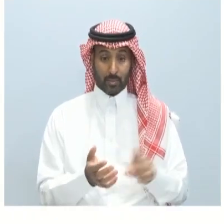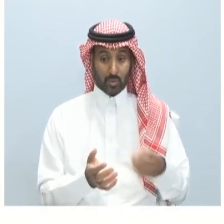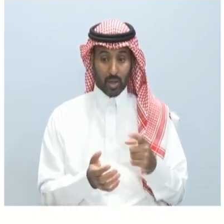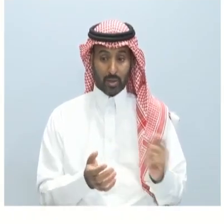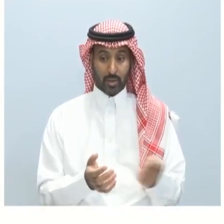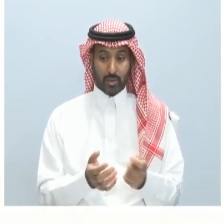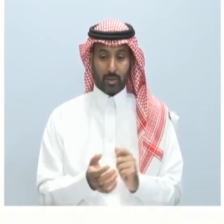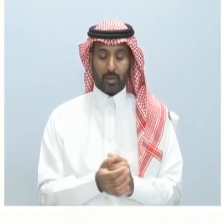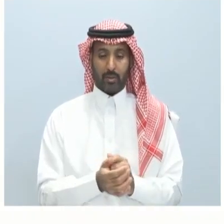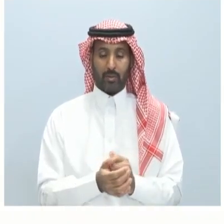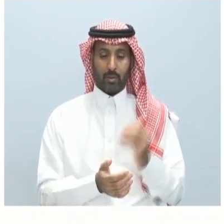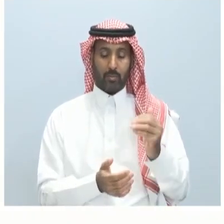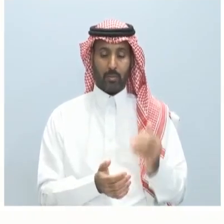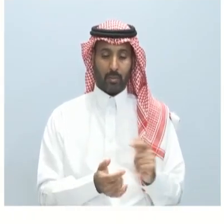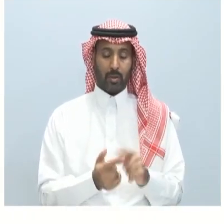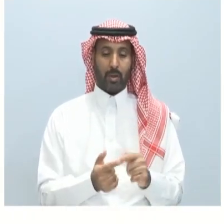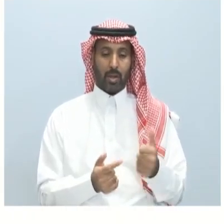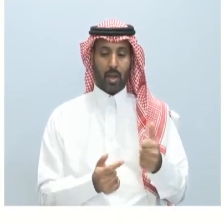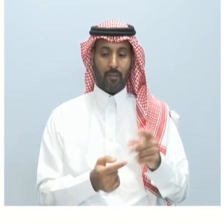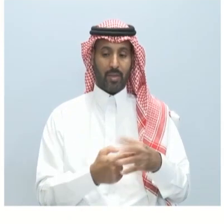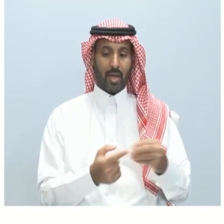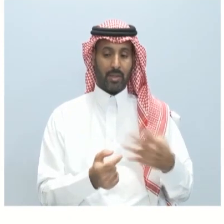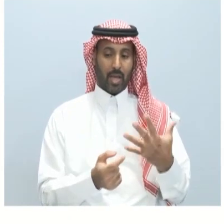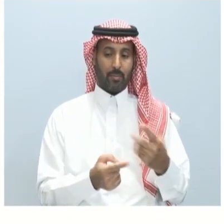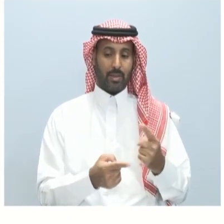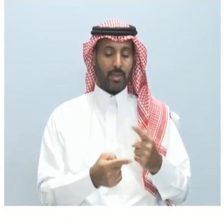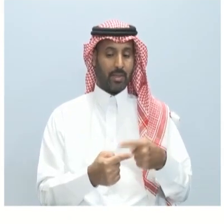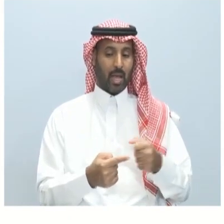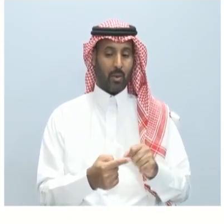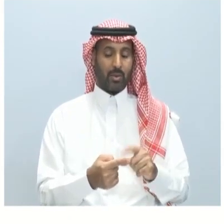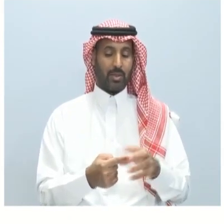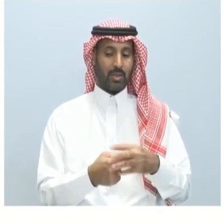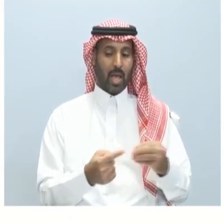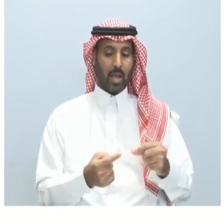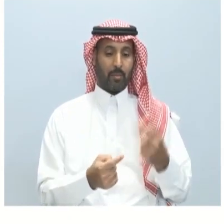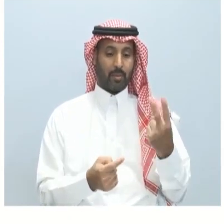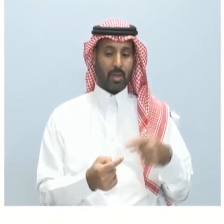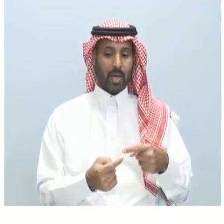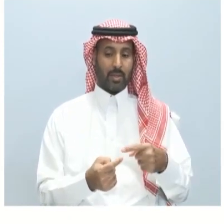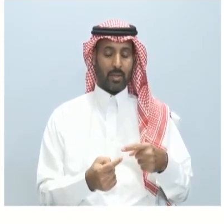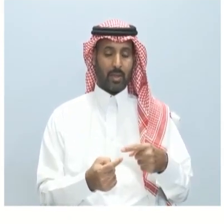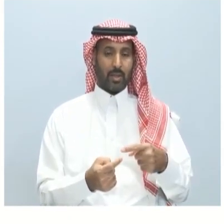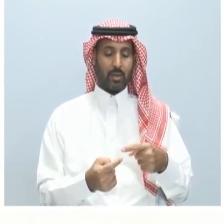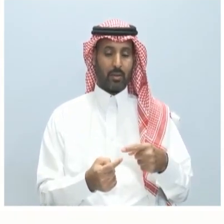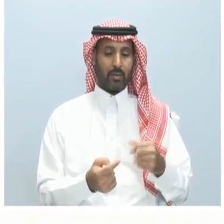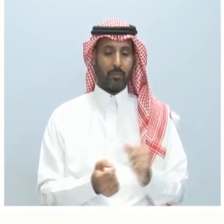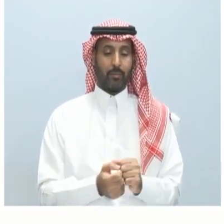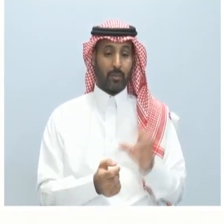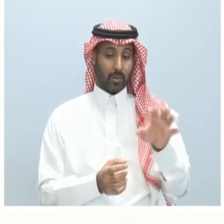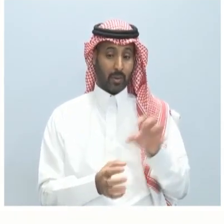حلنا لدينا المعادله الف ناص 5 تساوي سالب 12 ماذا نفعل